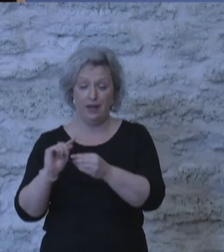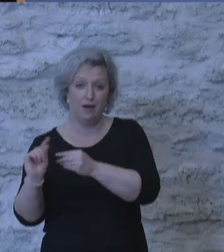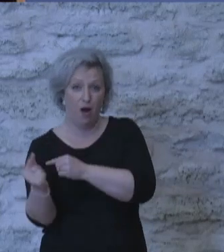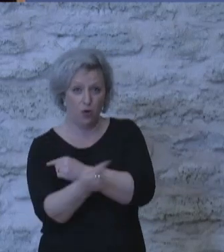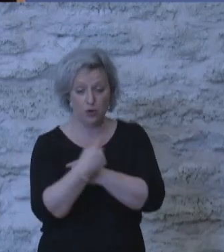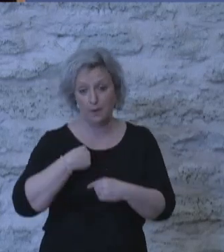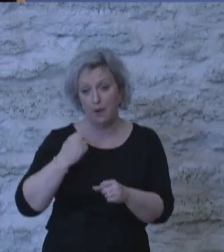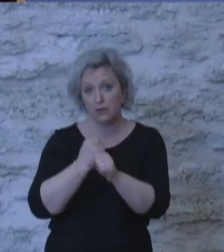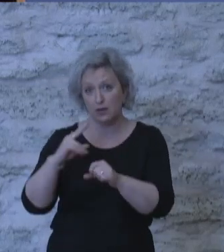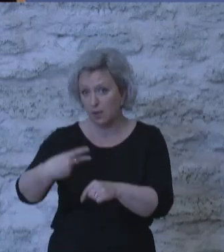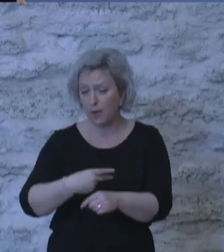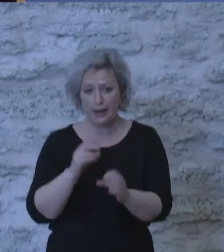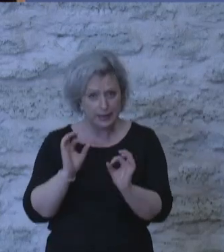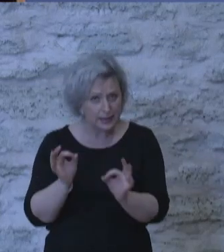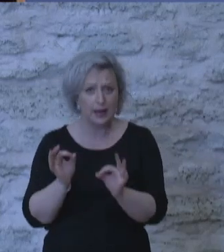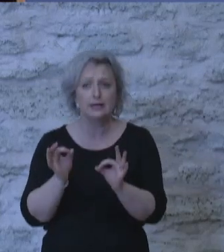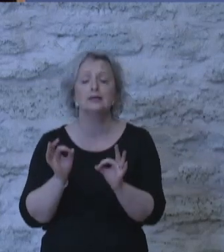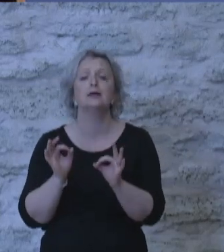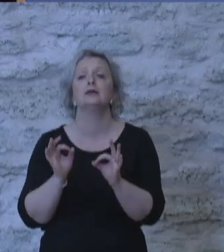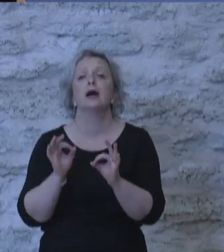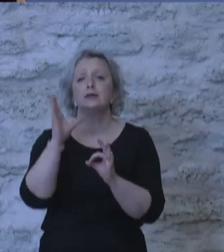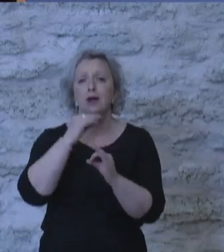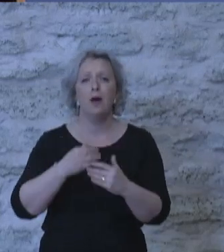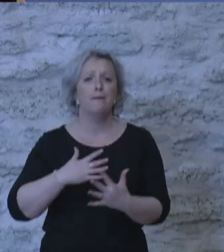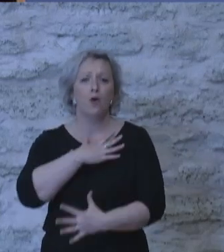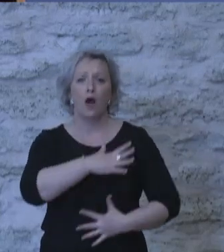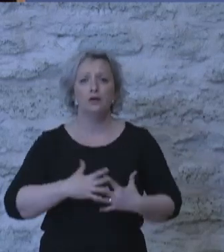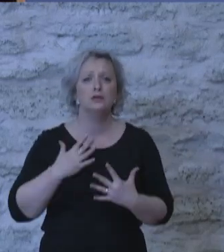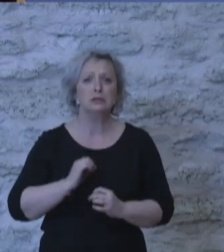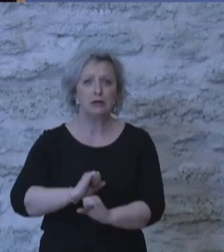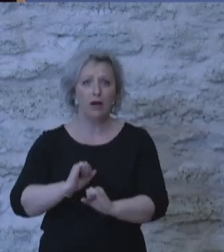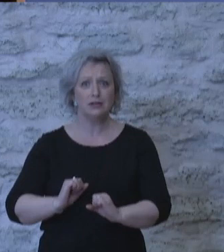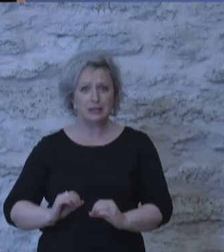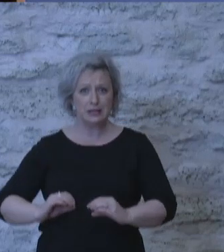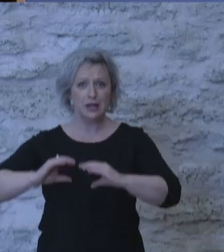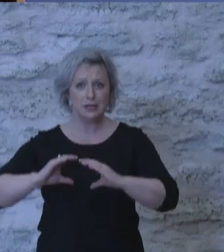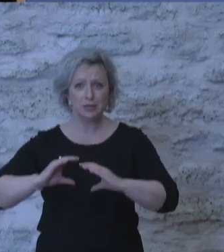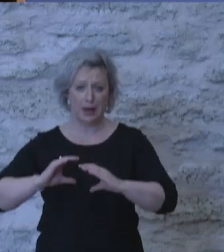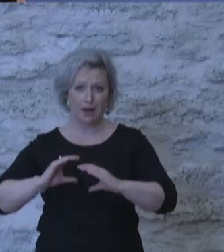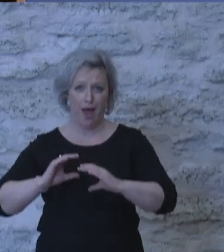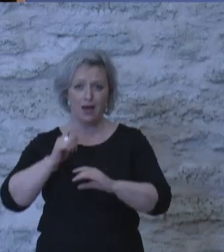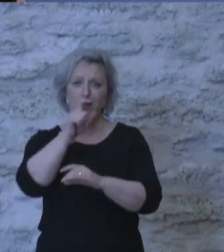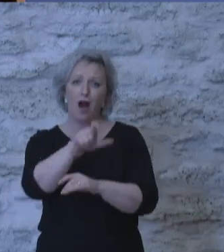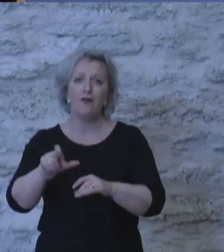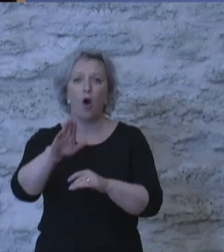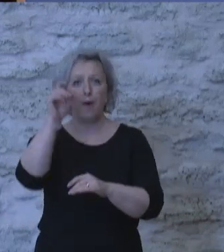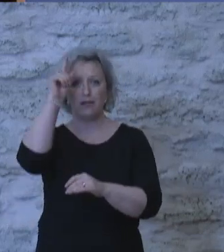seda samamoodi. on minust väga õigest, väga õigest on see immuunsuse tõsmine läbi rahva tarkuse. Nüüd rääkida sellest